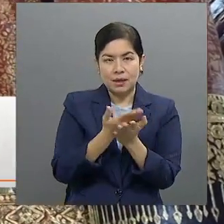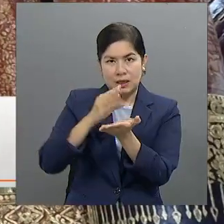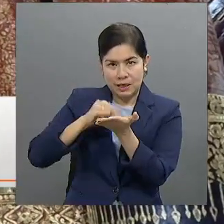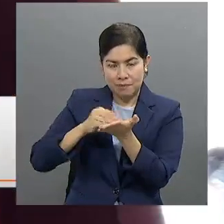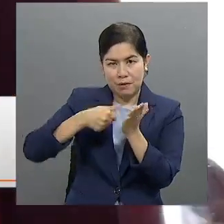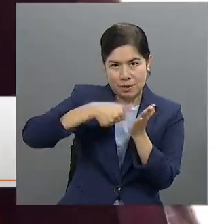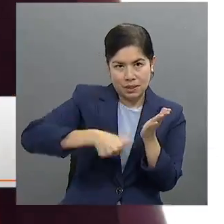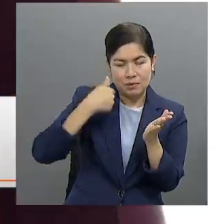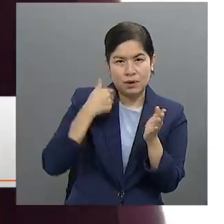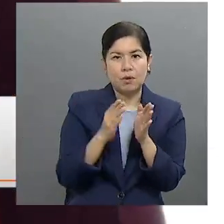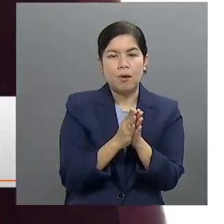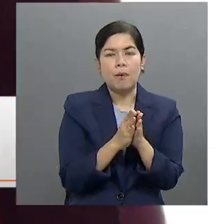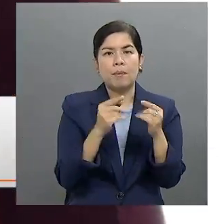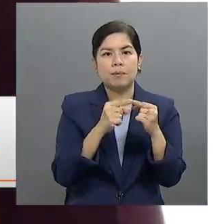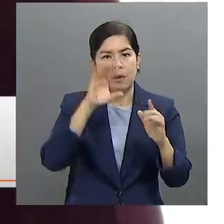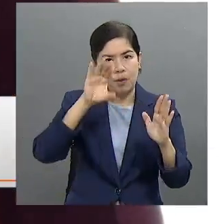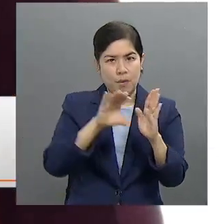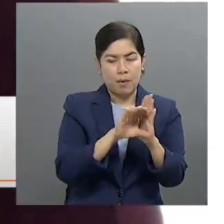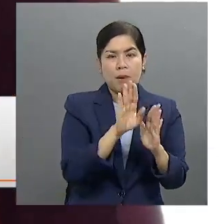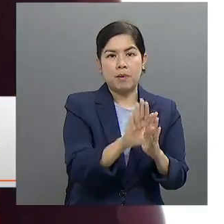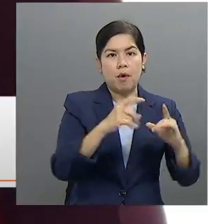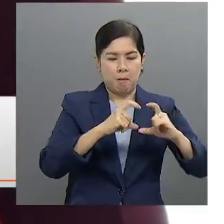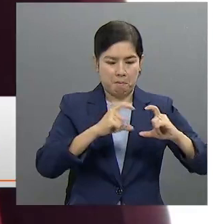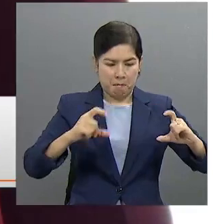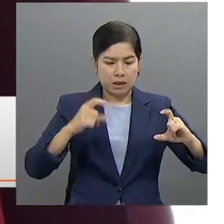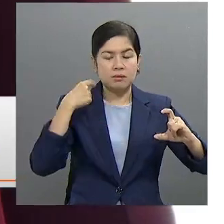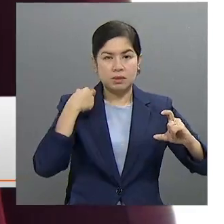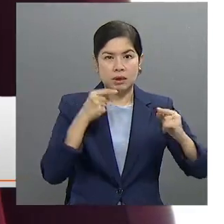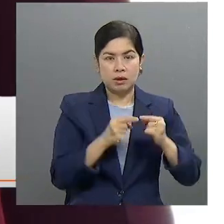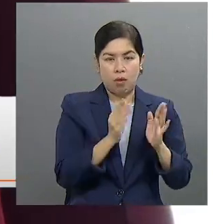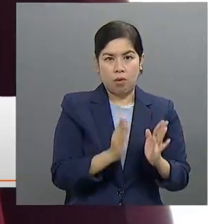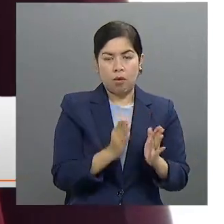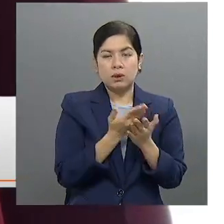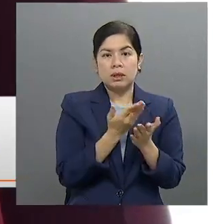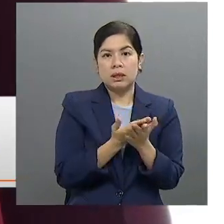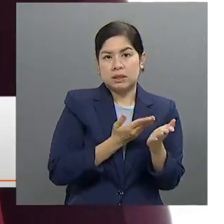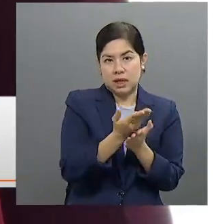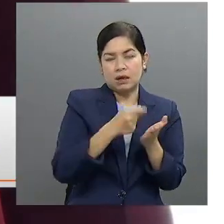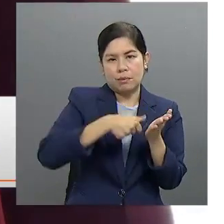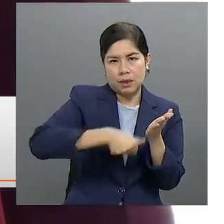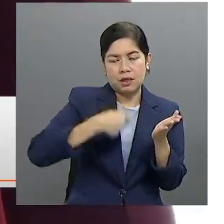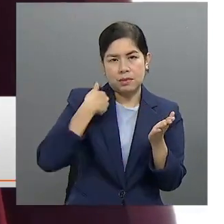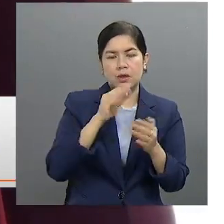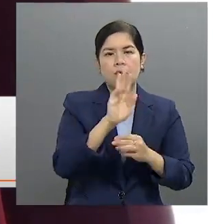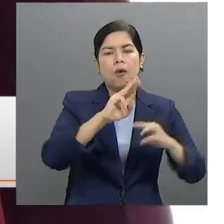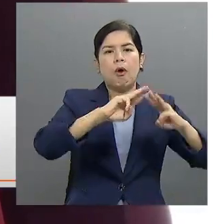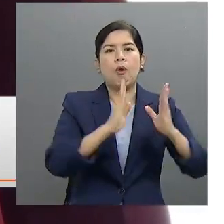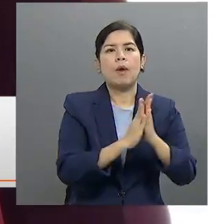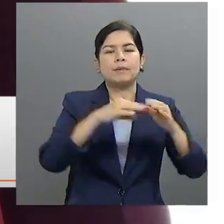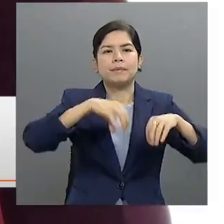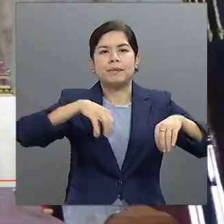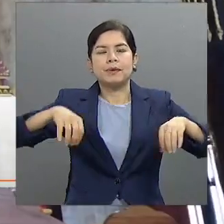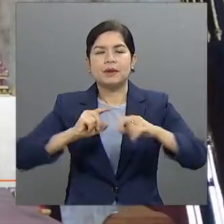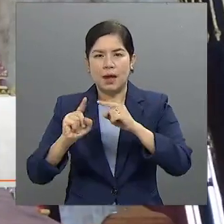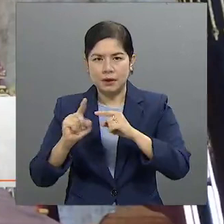าพเป็นบัตรประจำตัวผู้เสียภาษีเป็นชื่อของวัดต่างๆทางกรมสรรพากรชี้แจงนะครับว่าไม่เป็นความจริงครับวัด